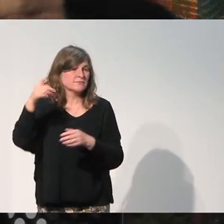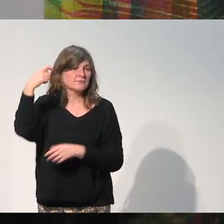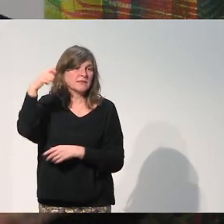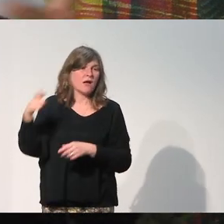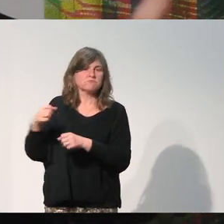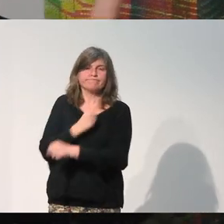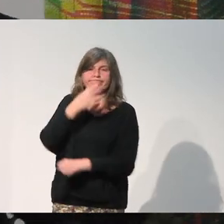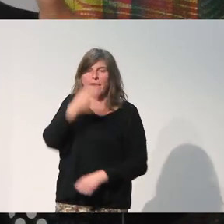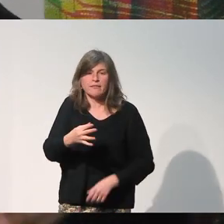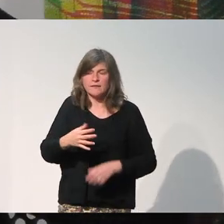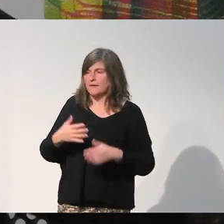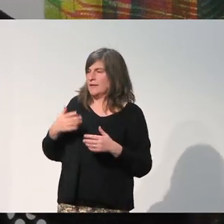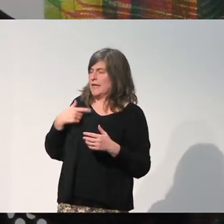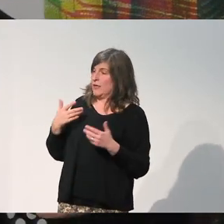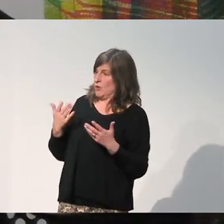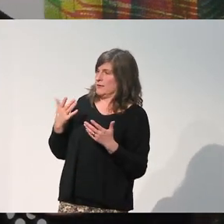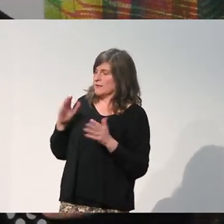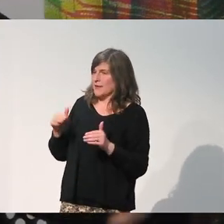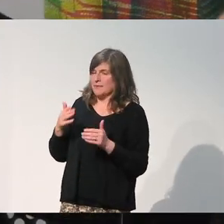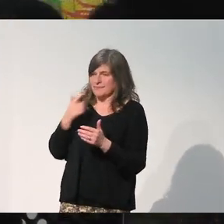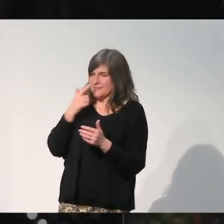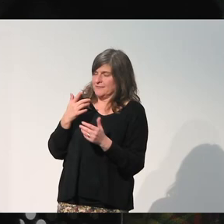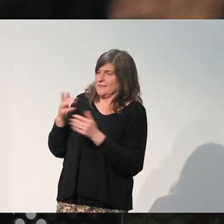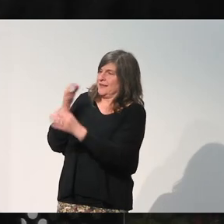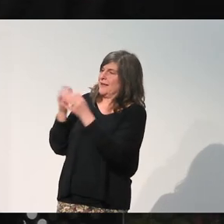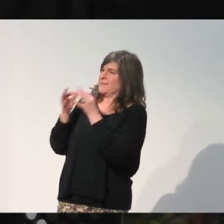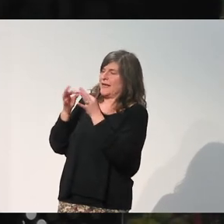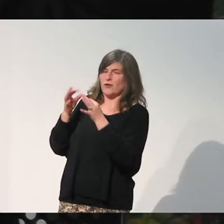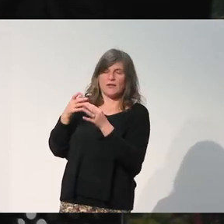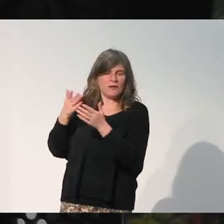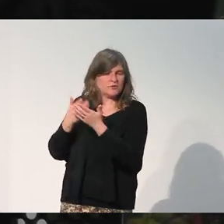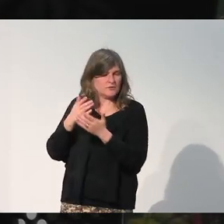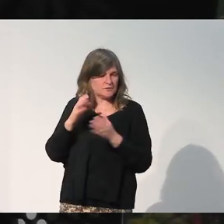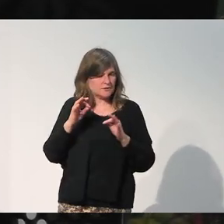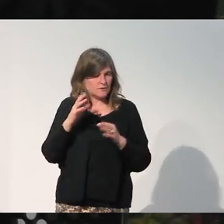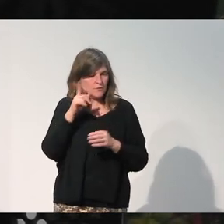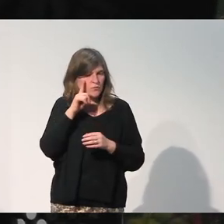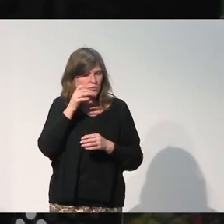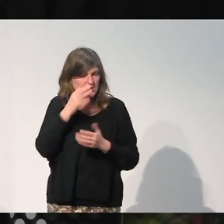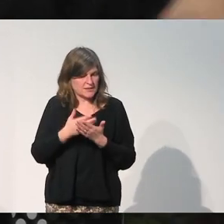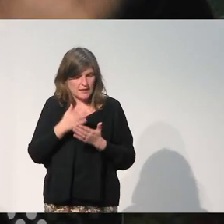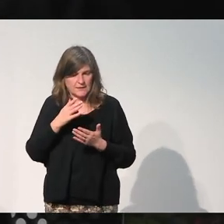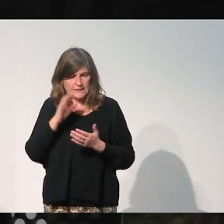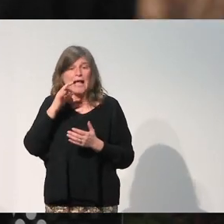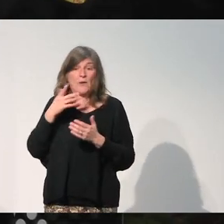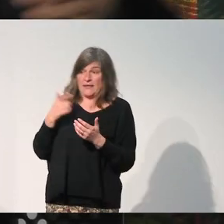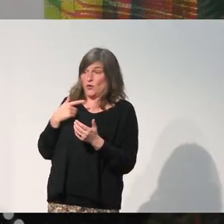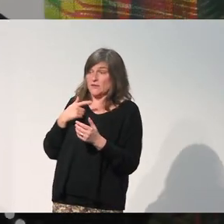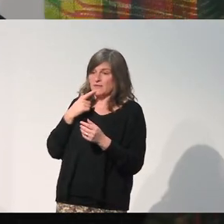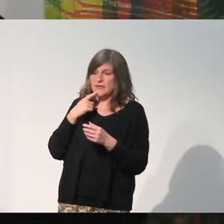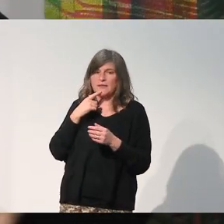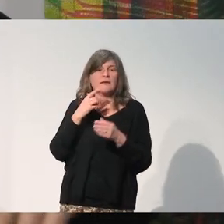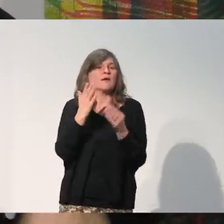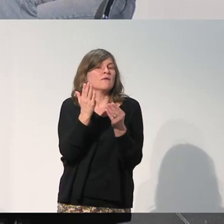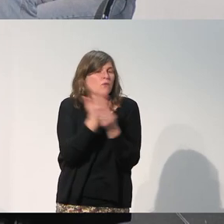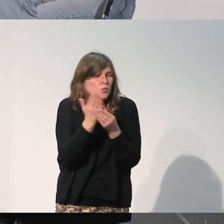qui existe quand même malgré tout. Et je sais plus pourquoi je dis ça, mais s'il a plongé dans les documentaires, etc., et